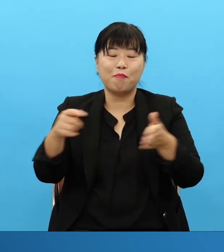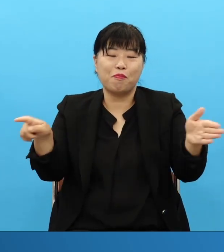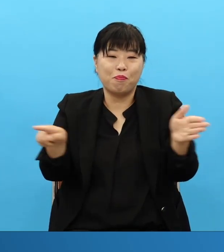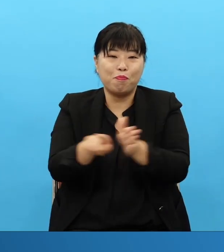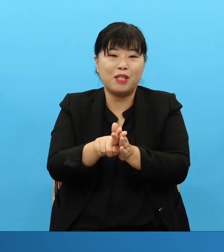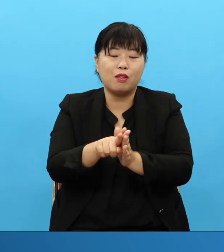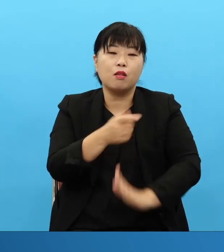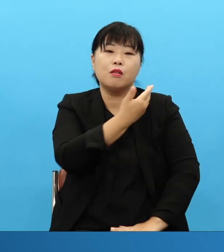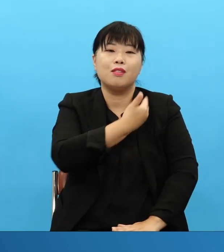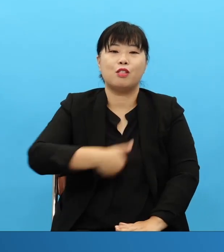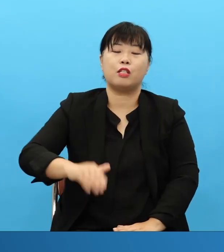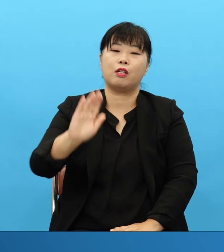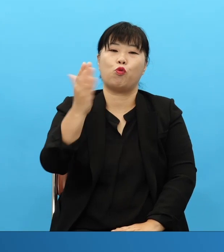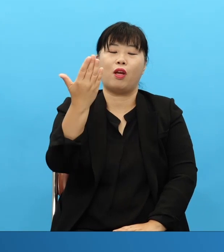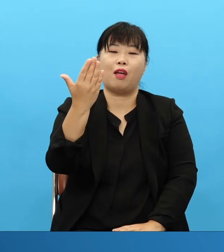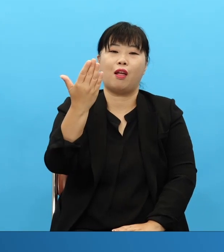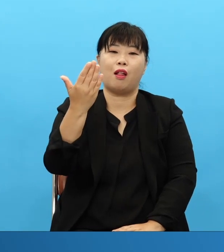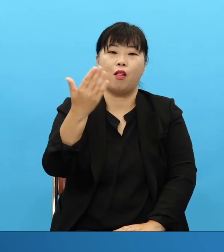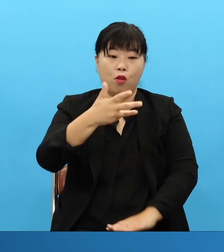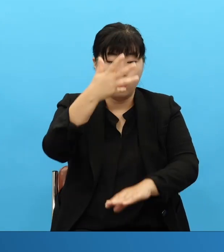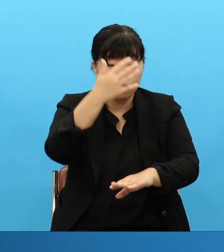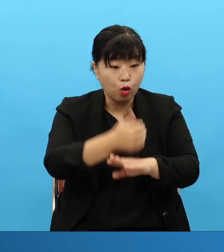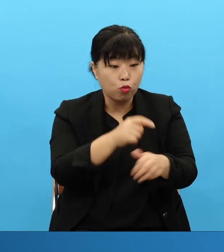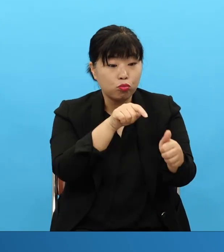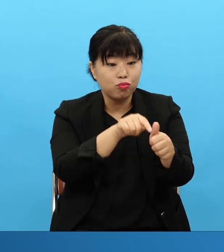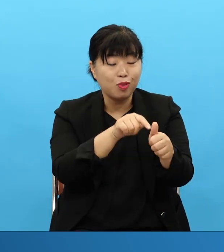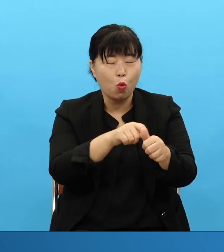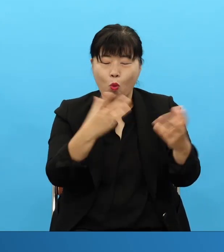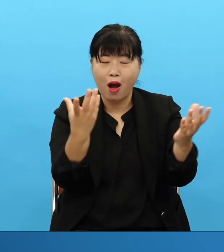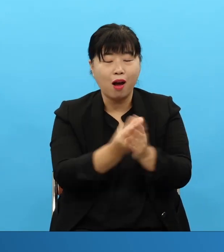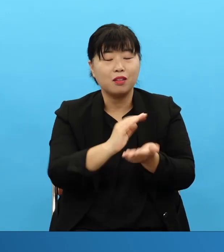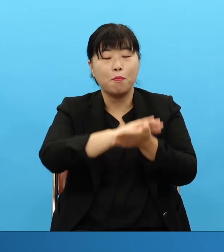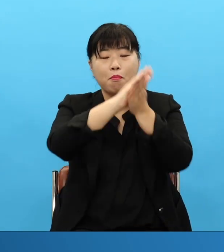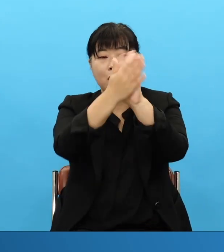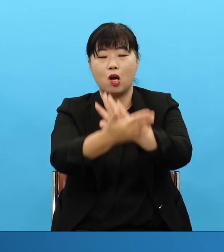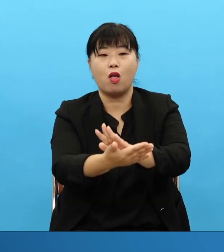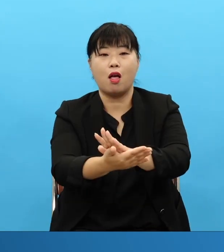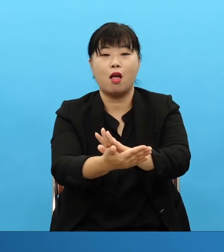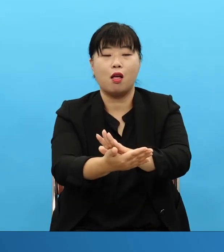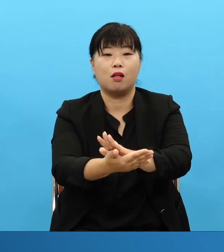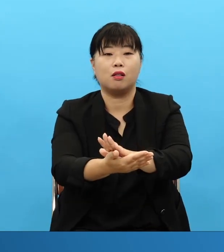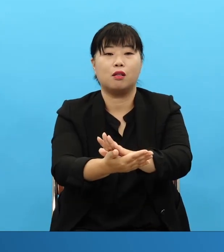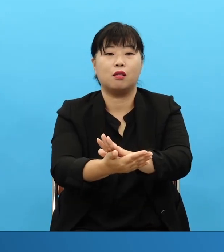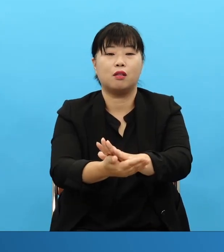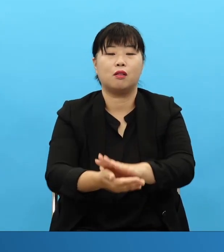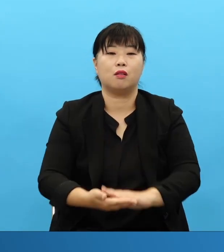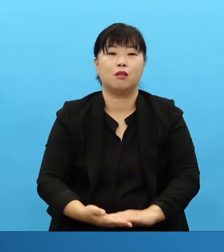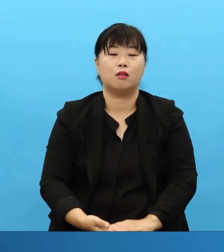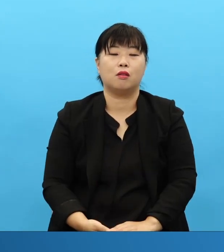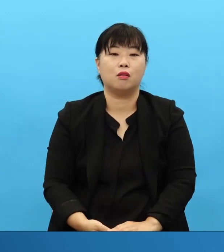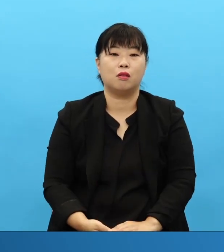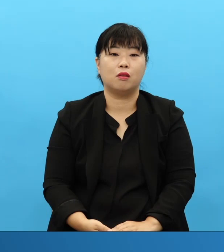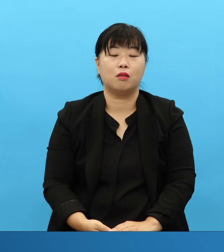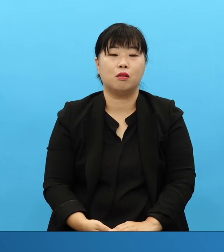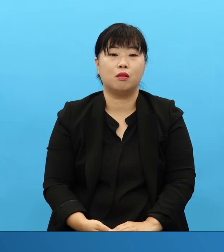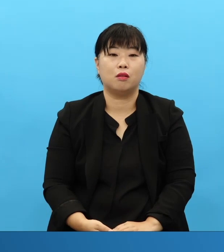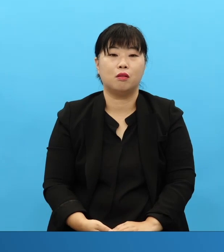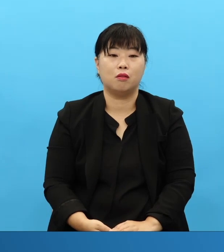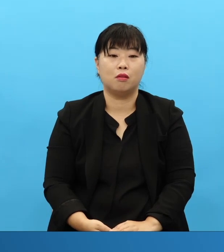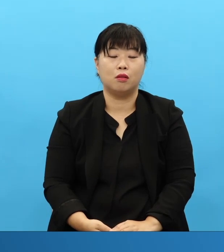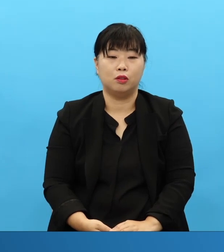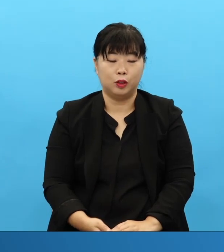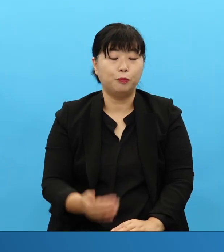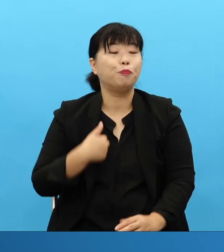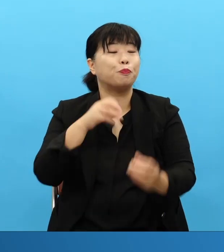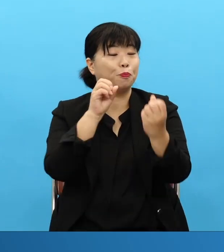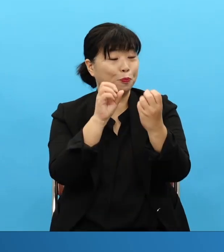안 해도 알아들어요. 그럼 And those- 완전히 이 사람이 변화가 됩니다. And those kind of people, even though you don't say much, they understand he completely changed. 가서 전화가 왔더랍니다. That after he